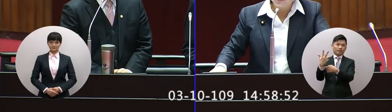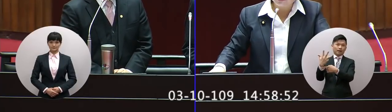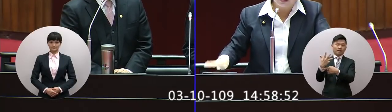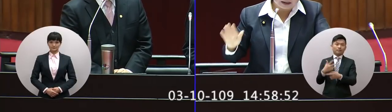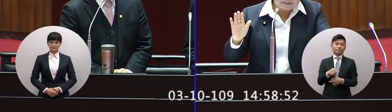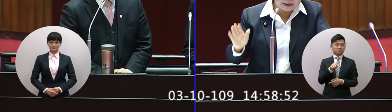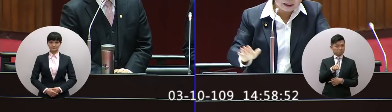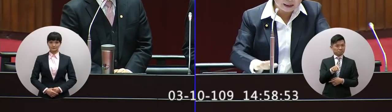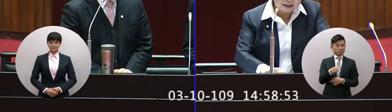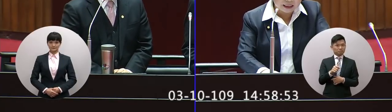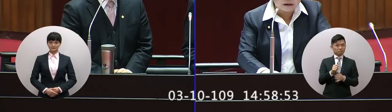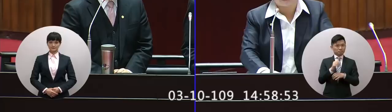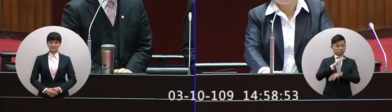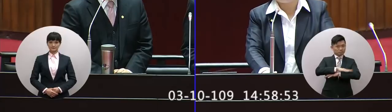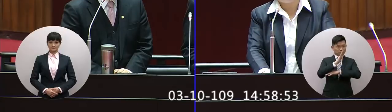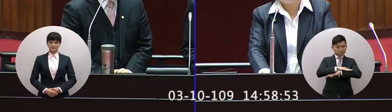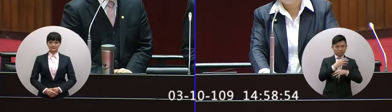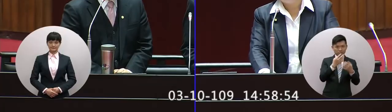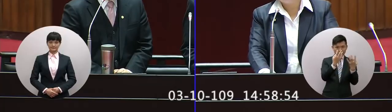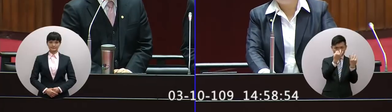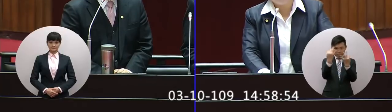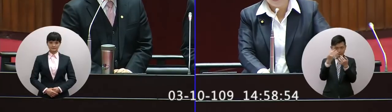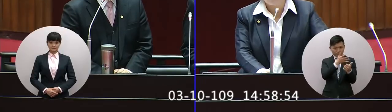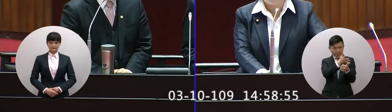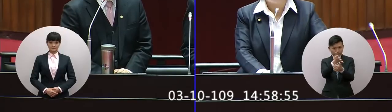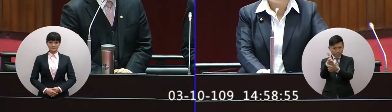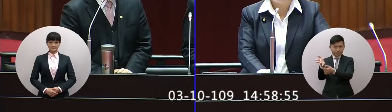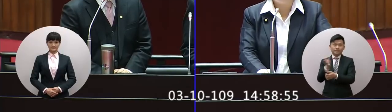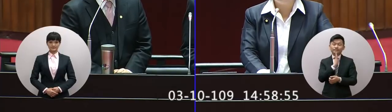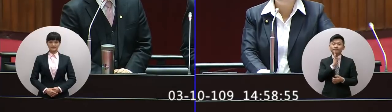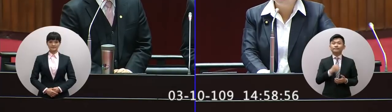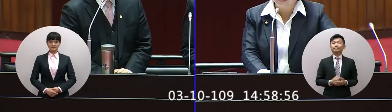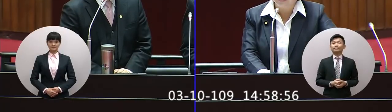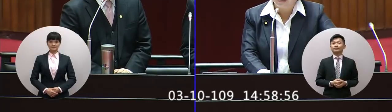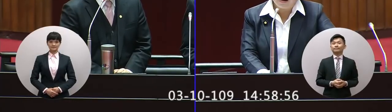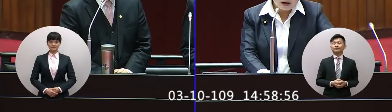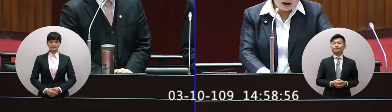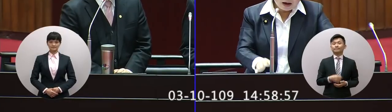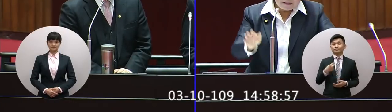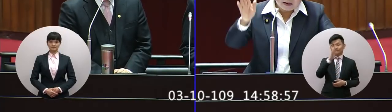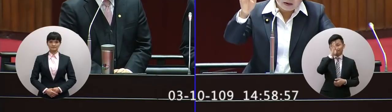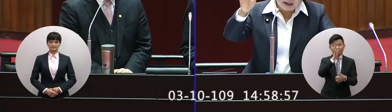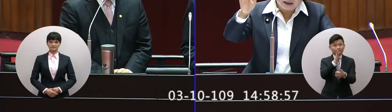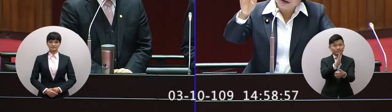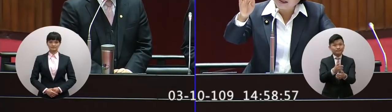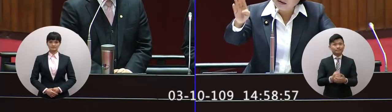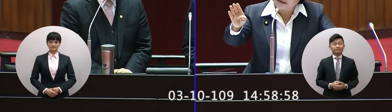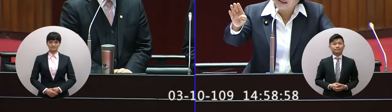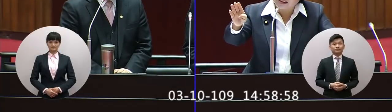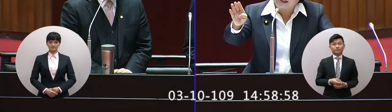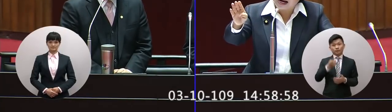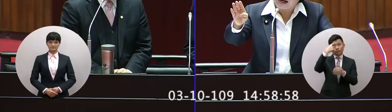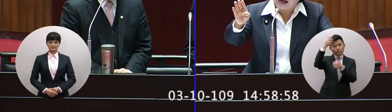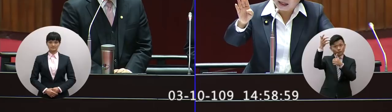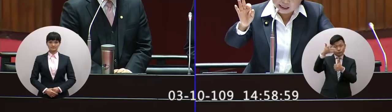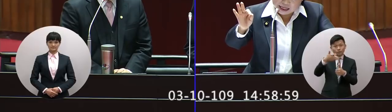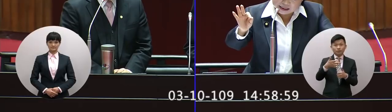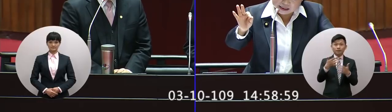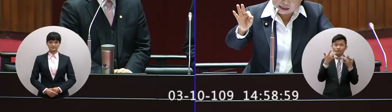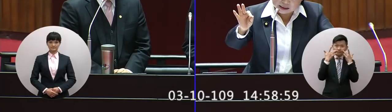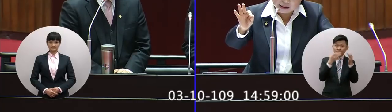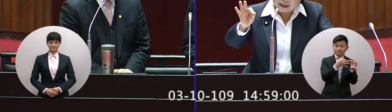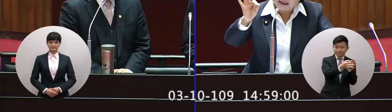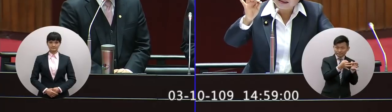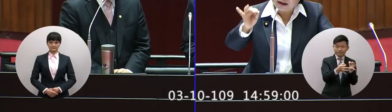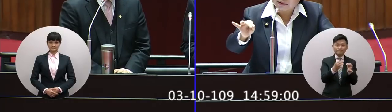这个是做出的民意调查，所以包括了要请教，包括了传统的市场、